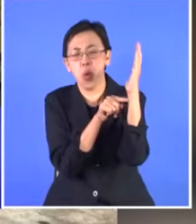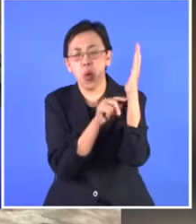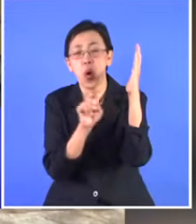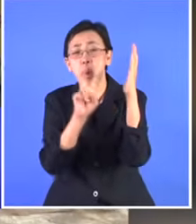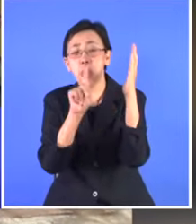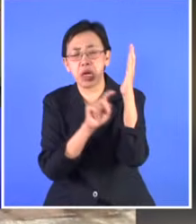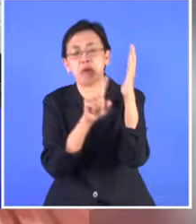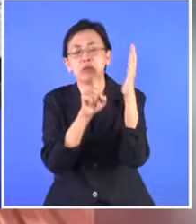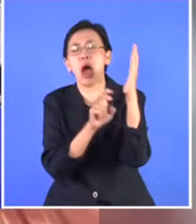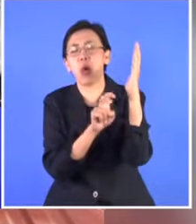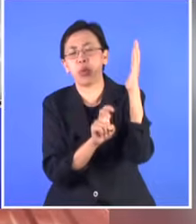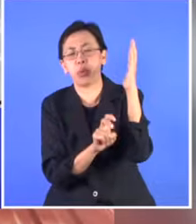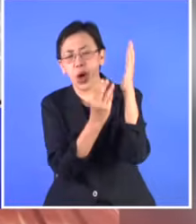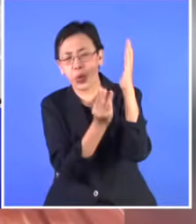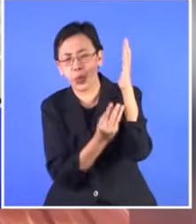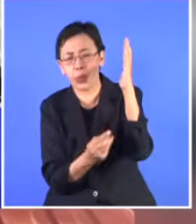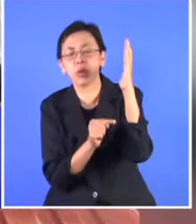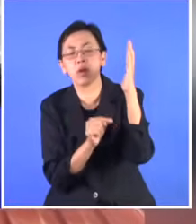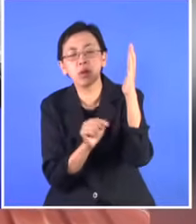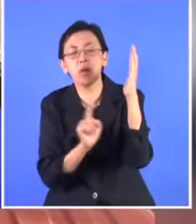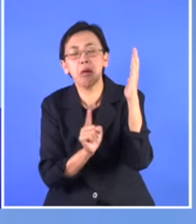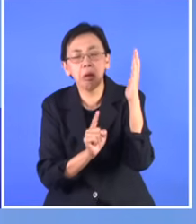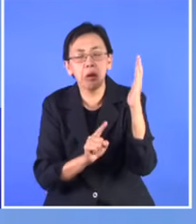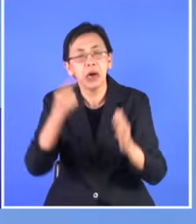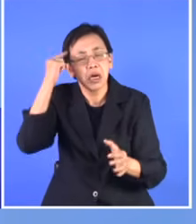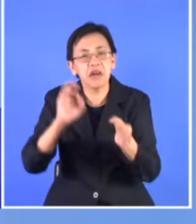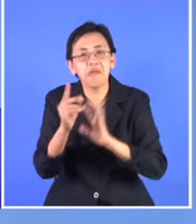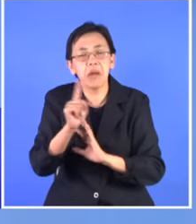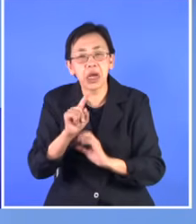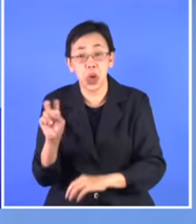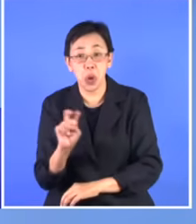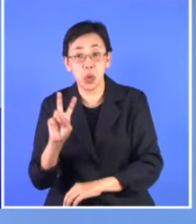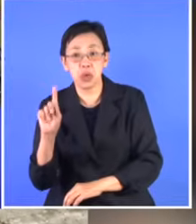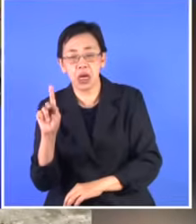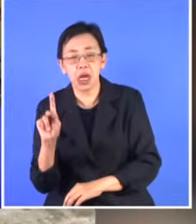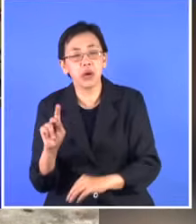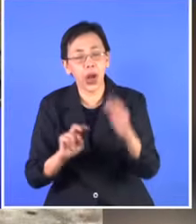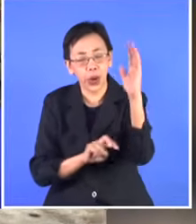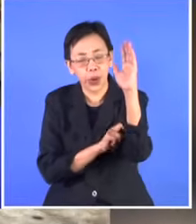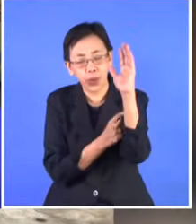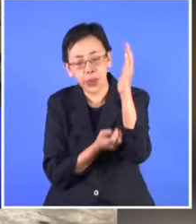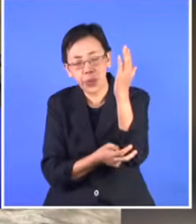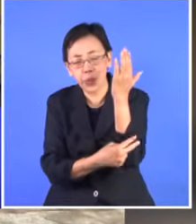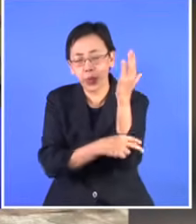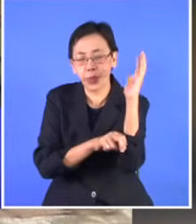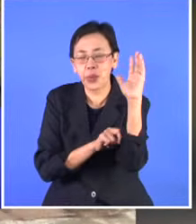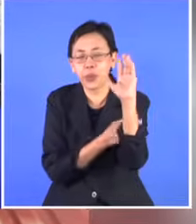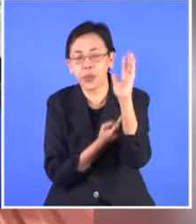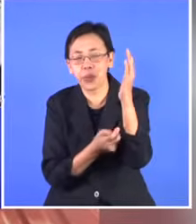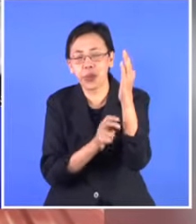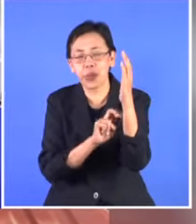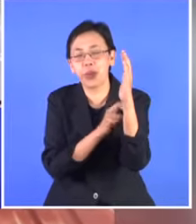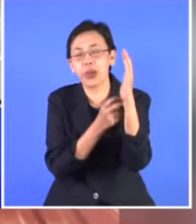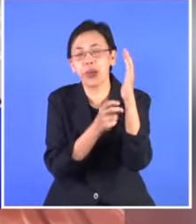นี่แครับเบื้องต้นคาดว่าสาเหตุไฟไม้เนี่ยน่าจะมาจากงูเขียวตัวดังกล่าวเนี่ยเลื้อยขึ้นไปบนเสาไฟะก็ตัวเนี่ยไป